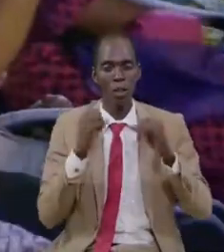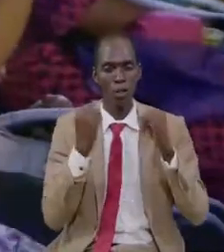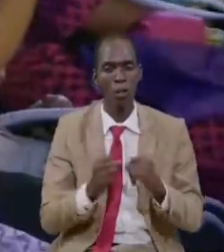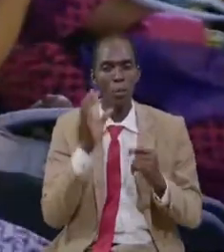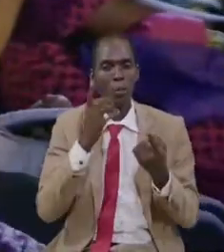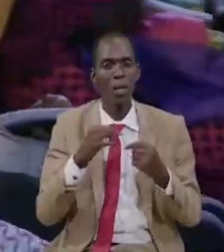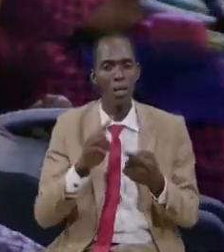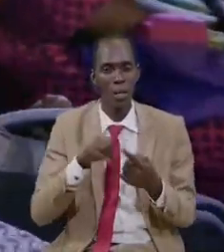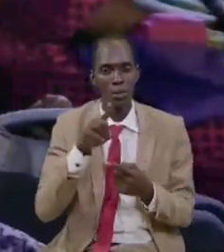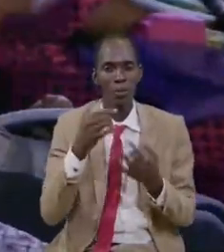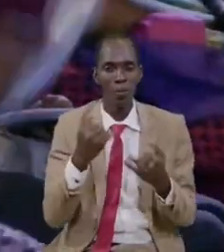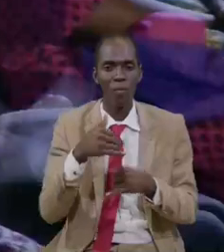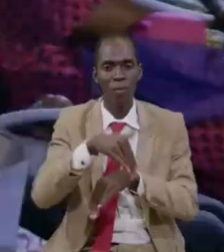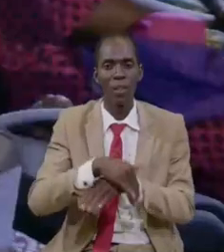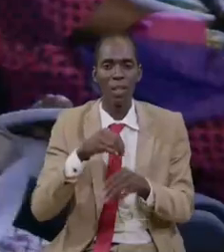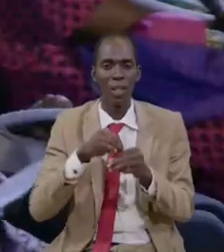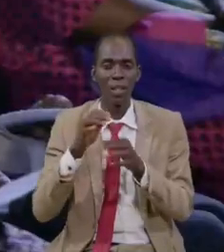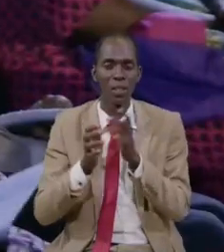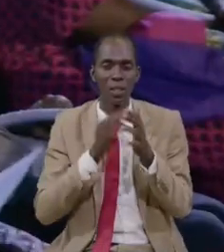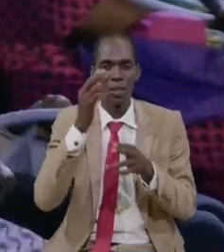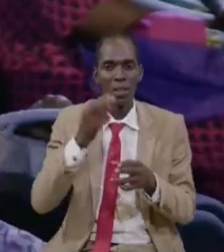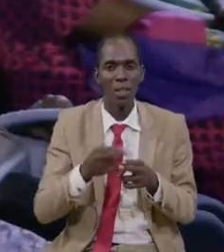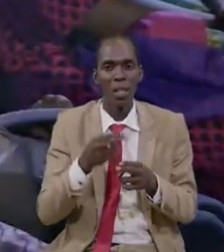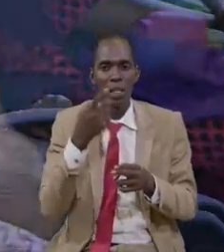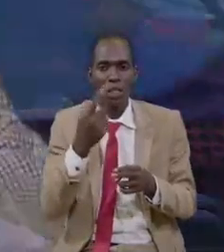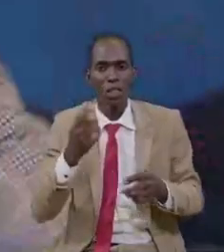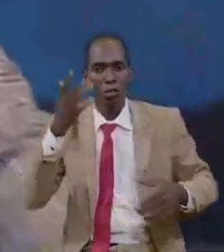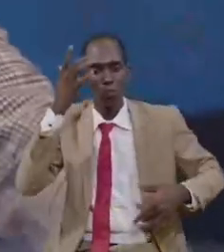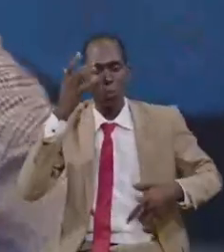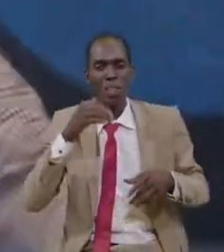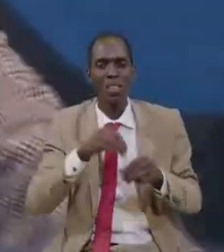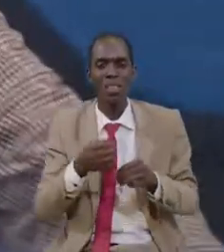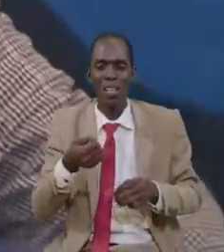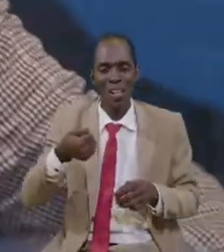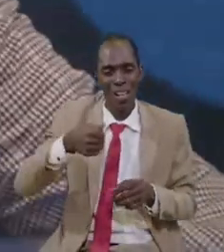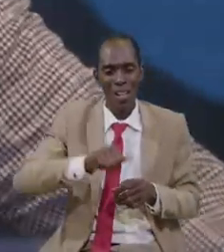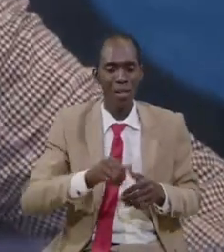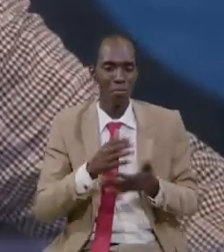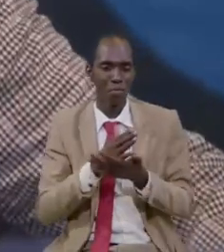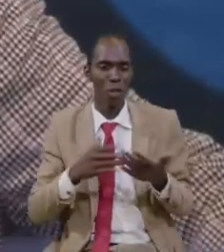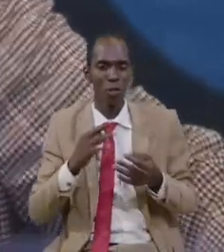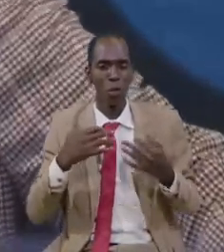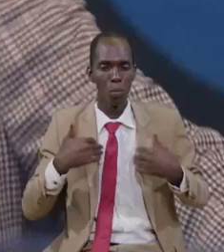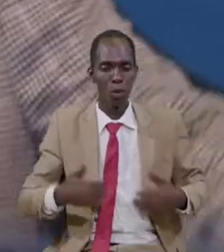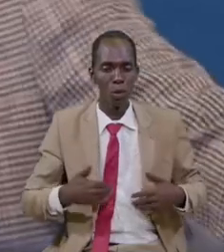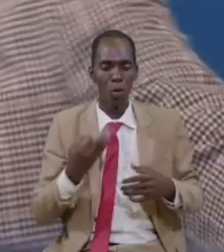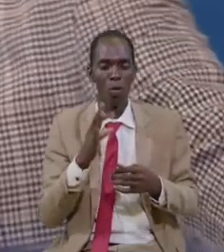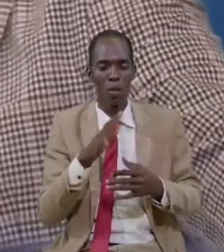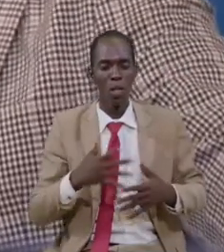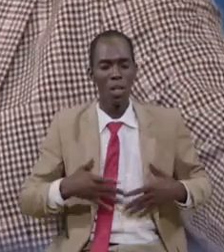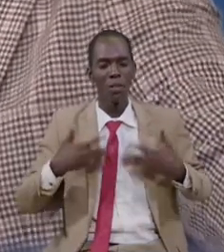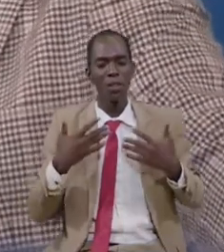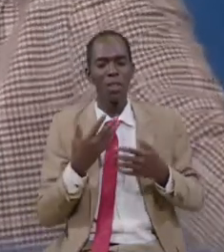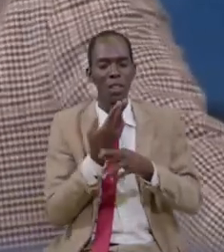Jésus. Les maladies, n'importe quelle part de ton corps, n'importe quelle part de ton corps, la rédemption est venue ce